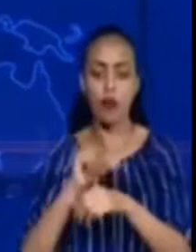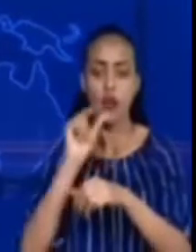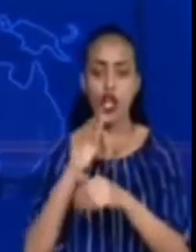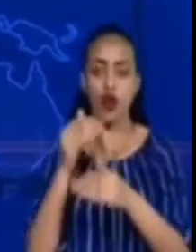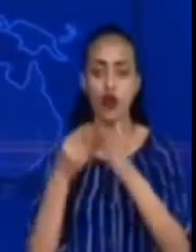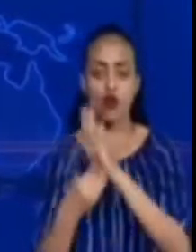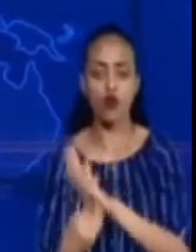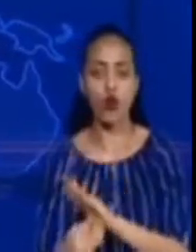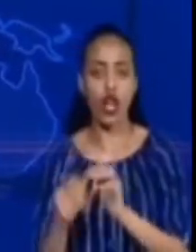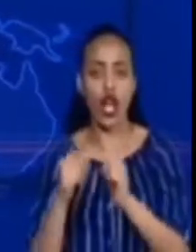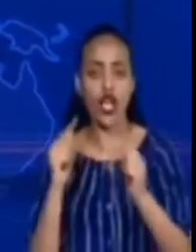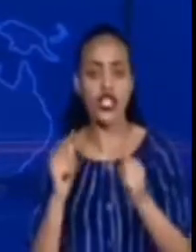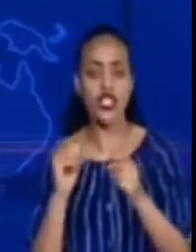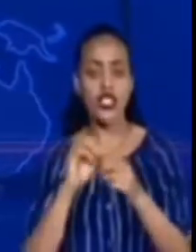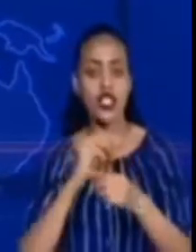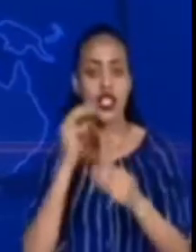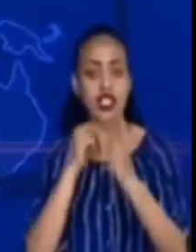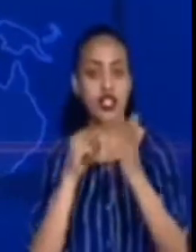መስጊዶቻቸው ቀድሞ